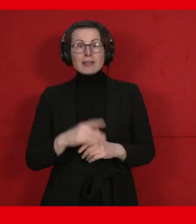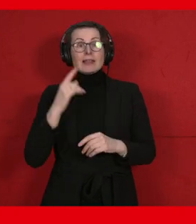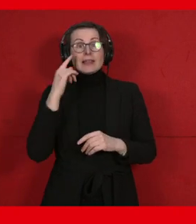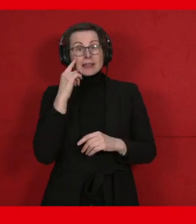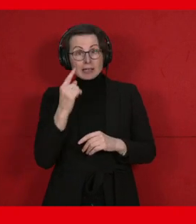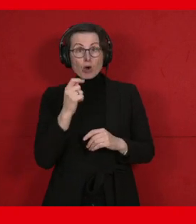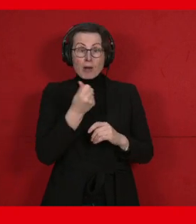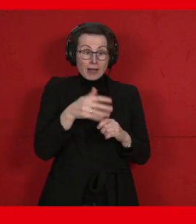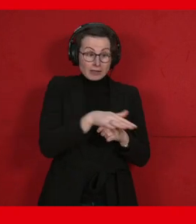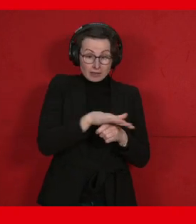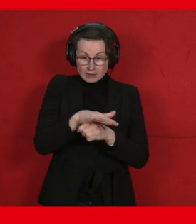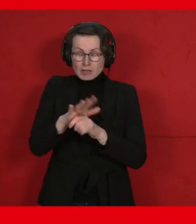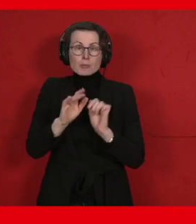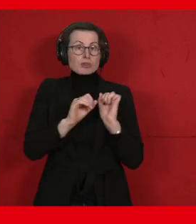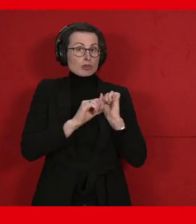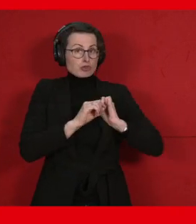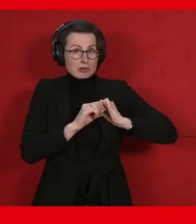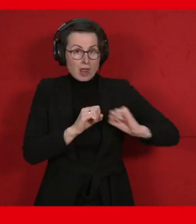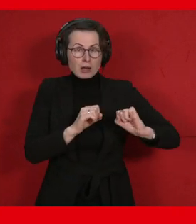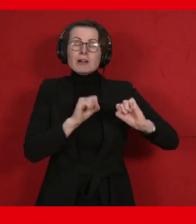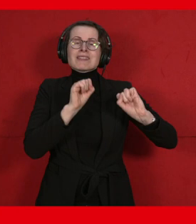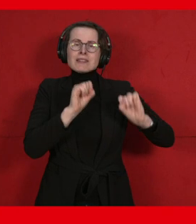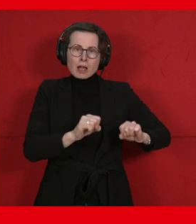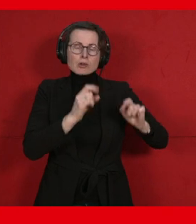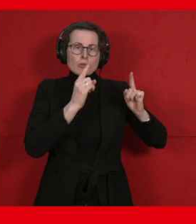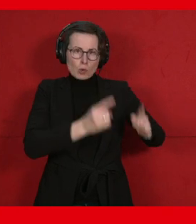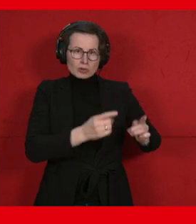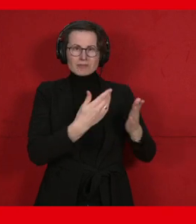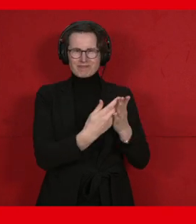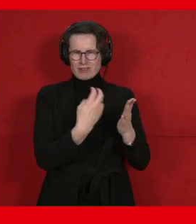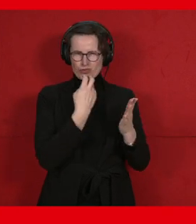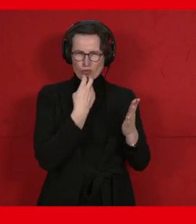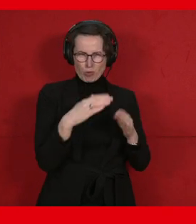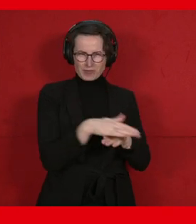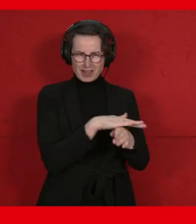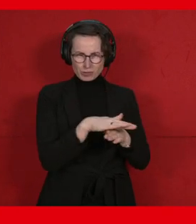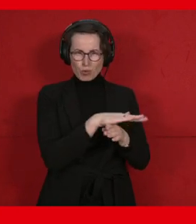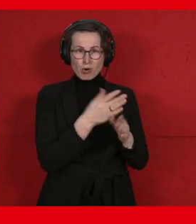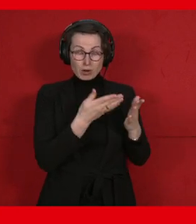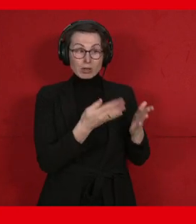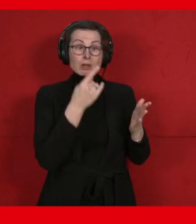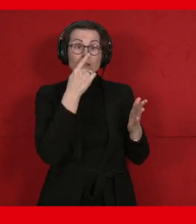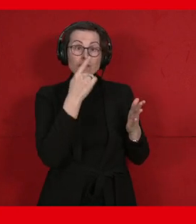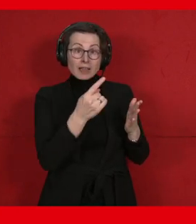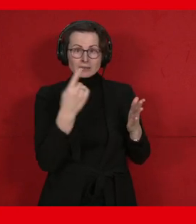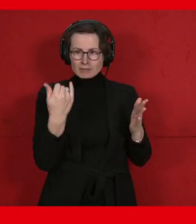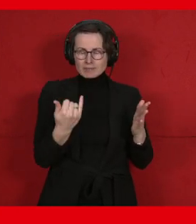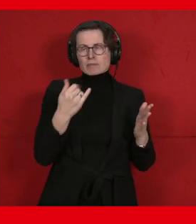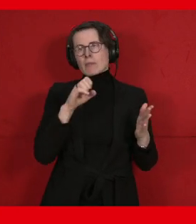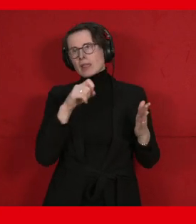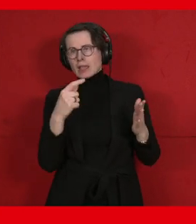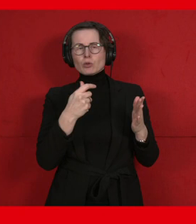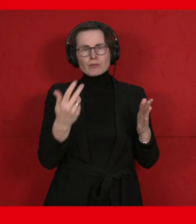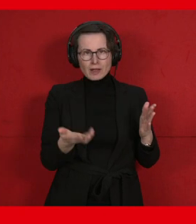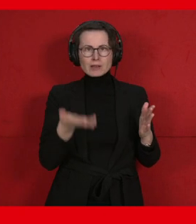Stellen durchaus schneller sein müssen und auch können. Gerade der Stromsektor wird es schaffen, wenn wir da tatsächlich die Hemmnisse jetzt mal aus dem Weg